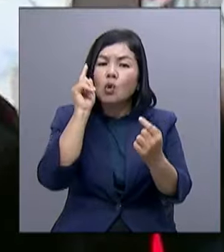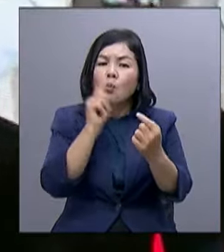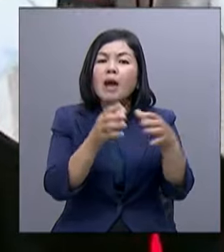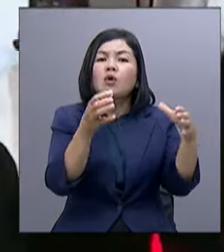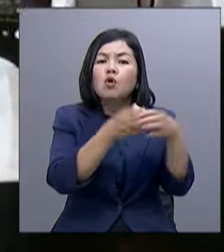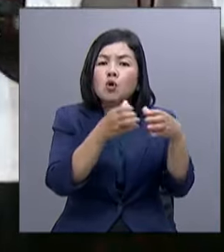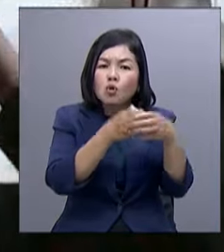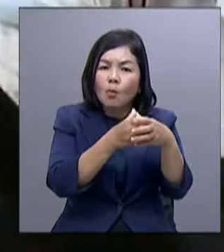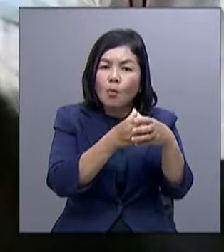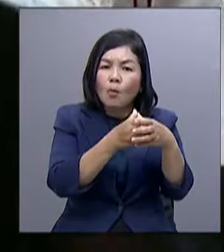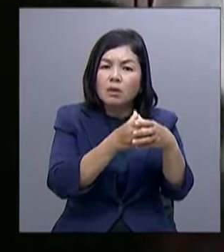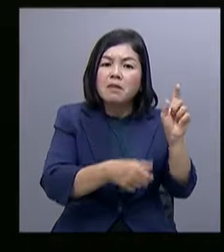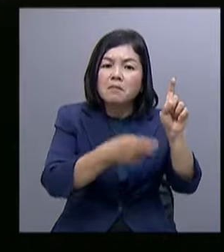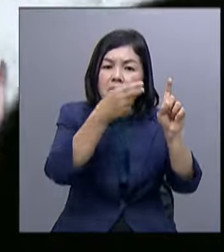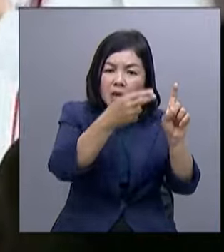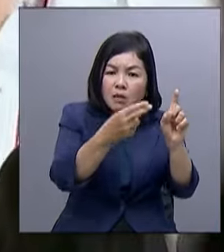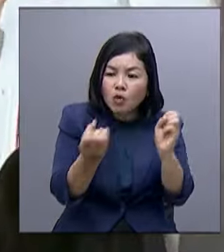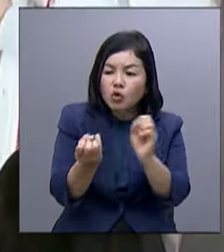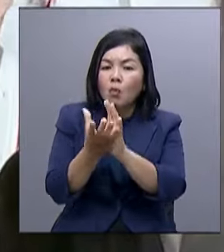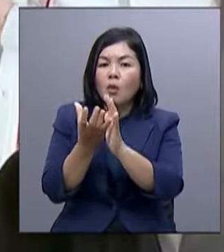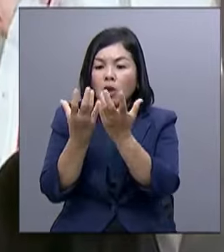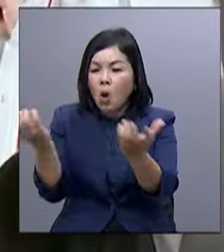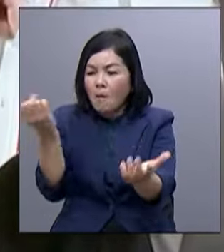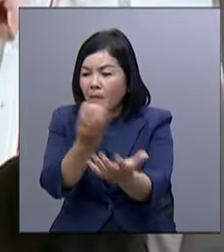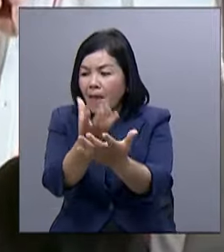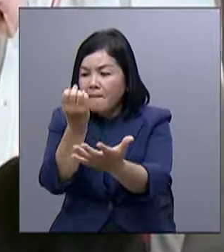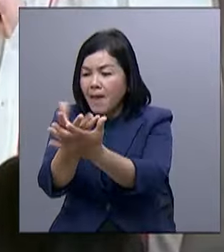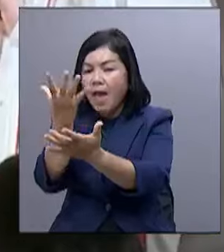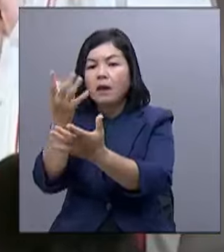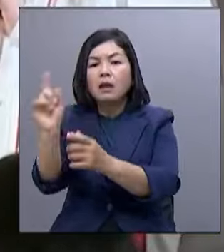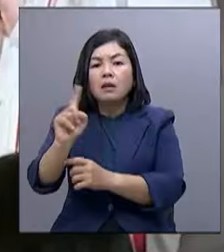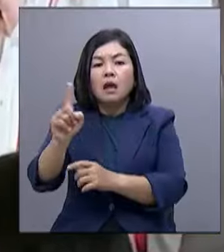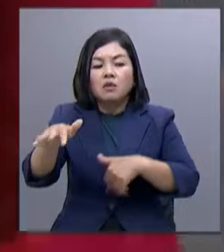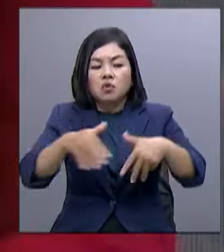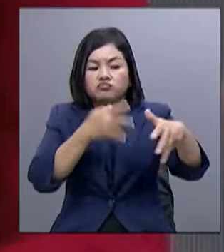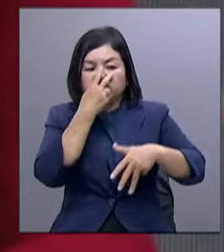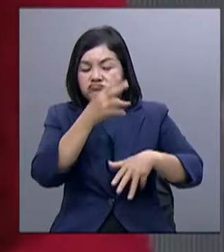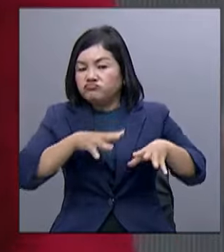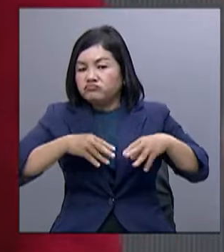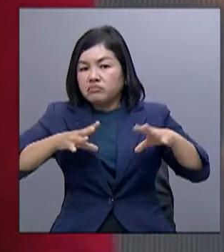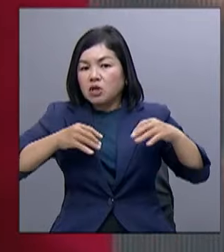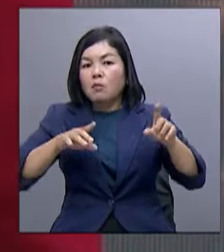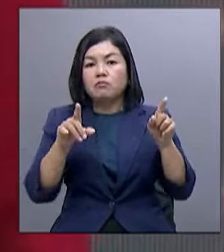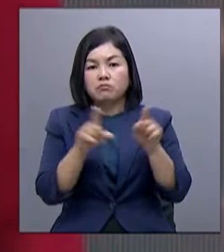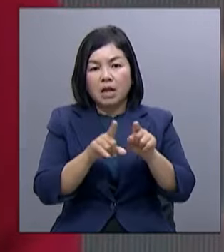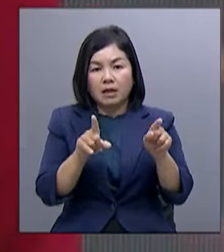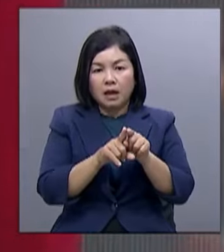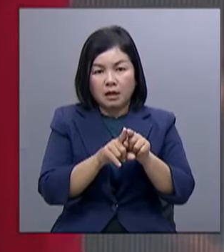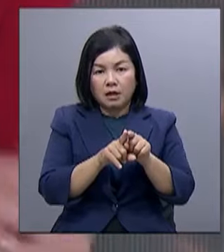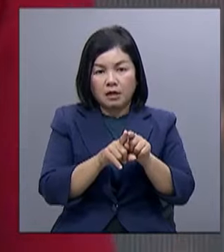ปัญหาปากท้องเป็นสาเหตุสำคัญค่ะที่ทำให้ความเชื่อมั่นทางการเมืองลดลงด้วยเช่นเดียวกันค่ะ